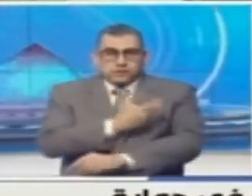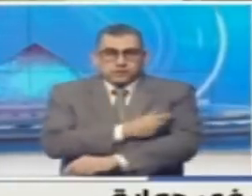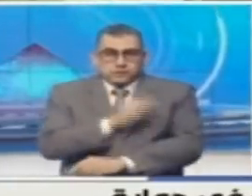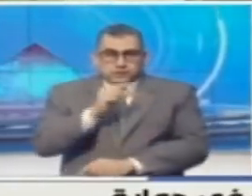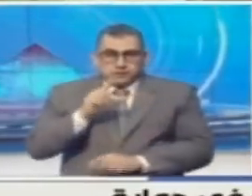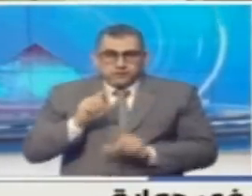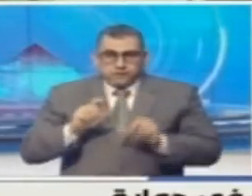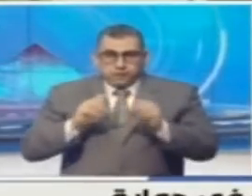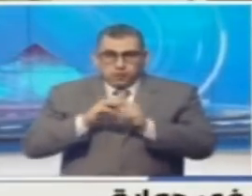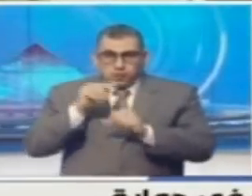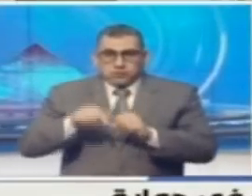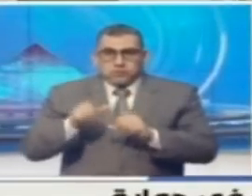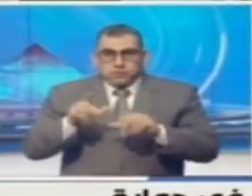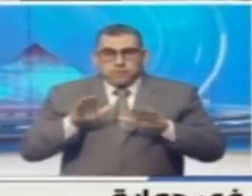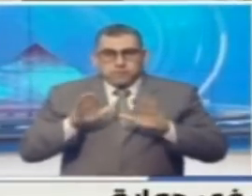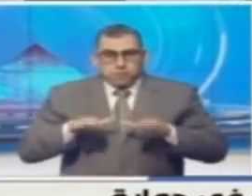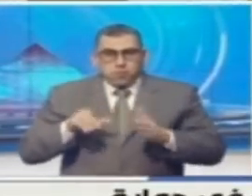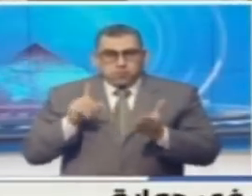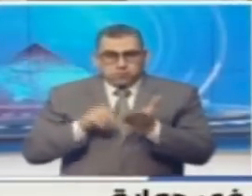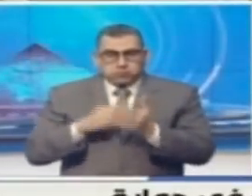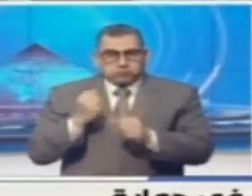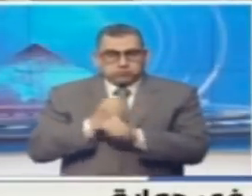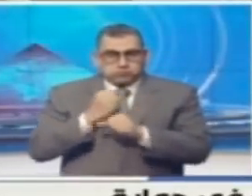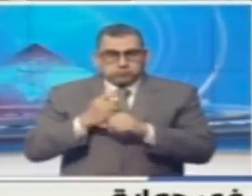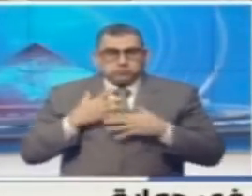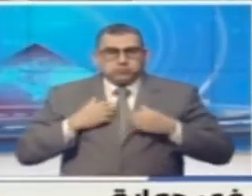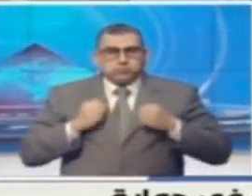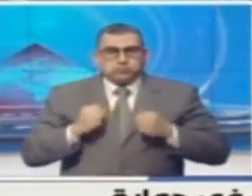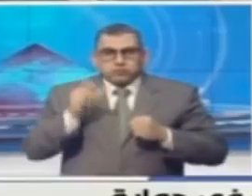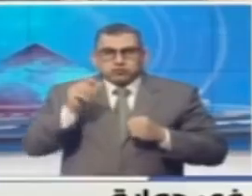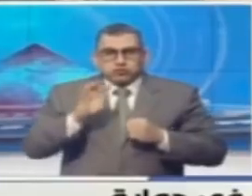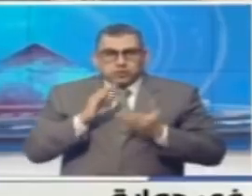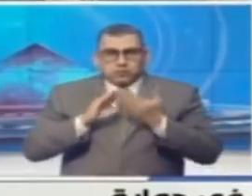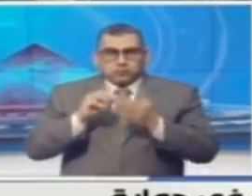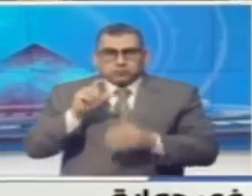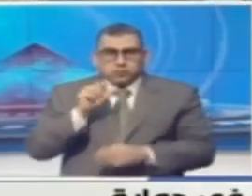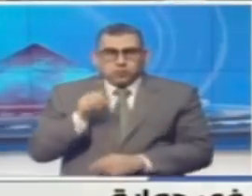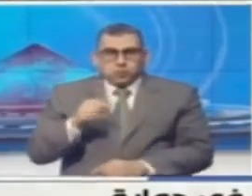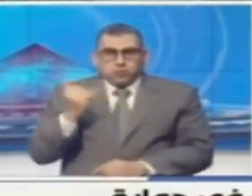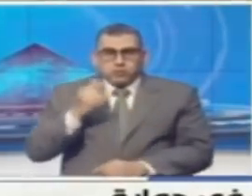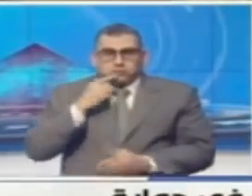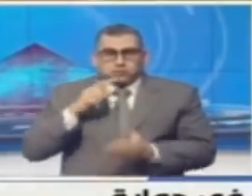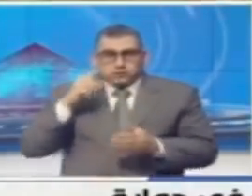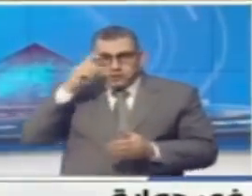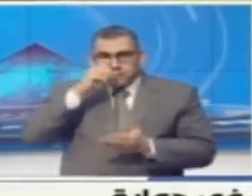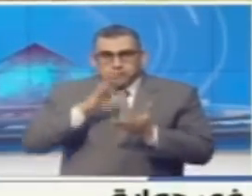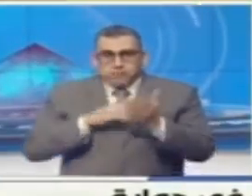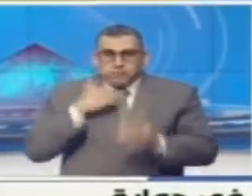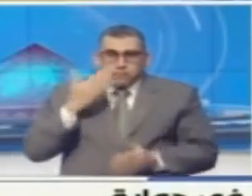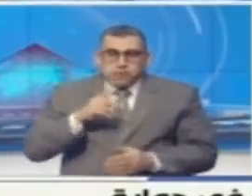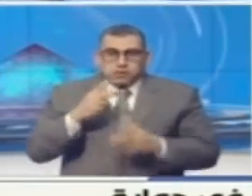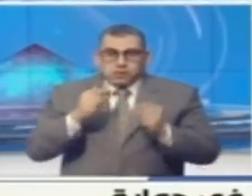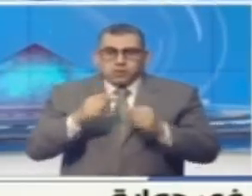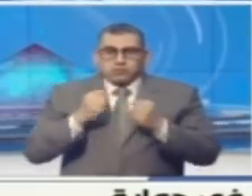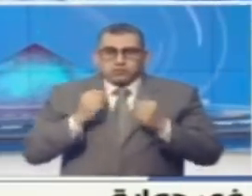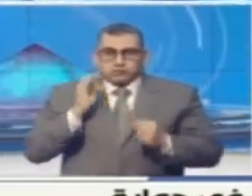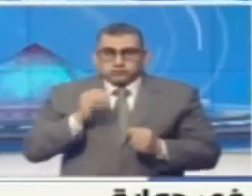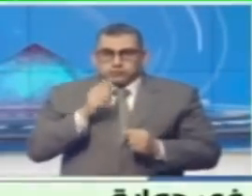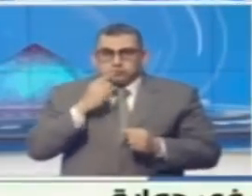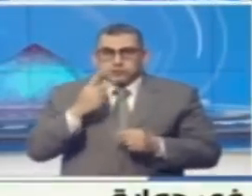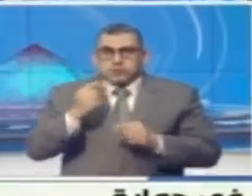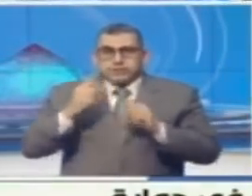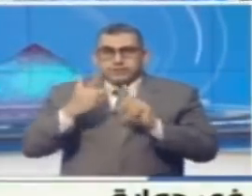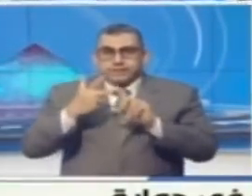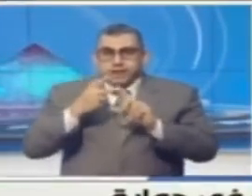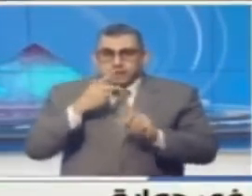المضادة لفيروس كورونا لا تزال فعالة في حماية المواطنين من الأعراض الشديدة والوفاة، كما أن الجرعة المعززة